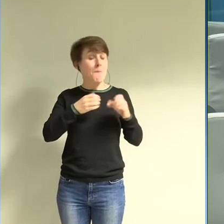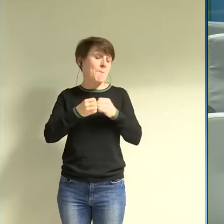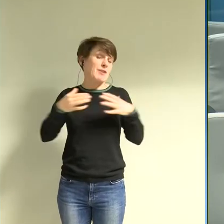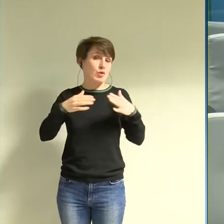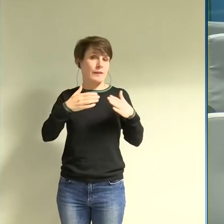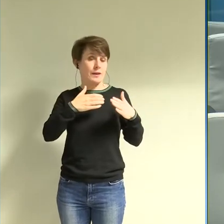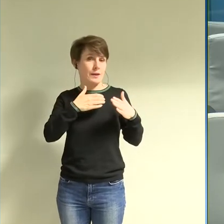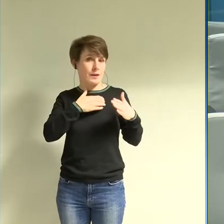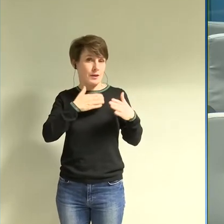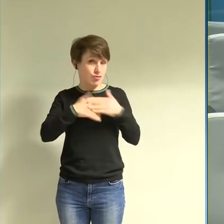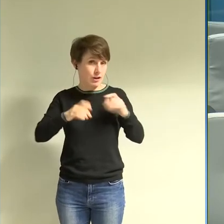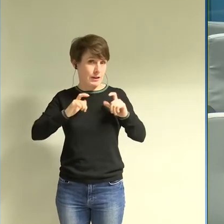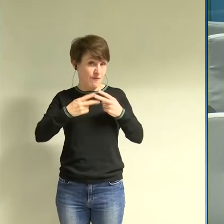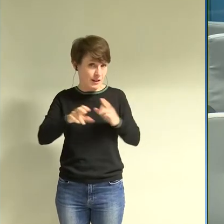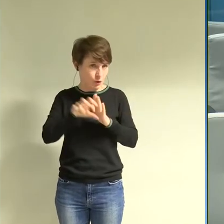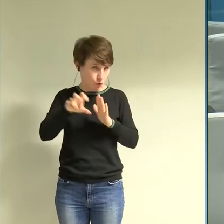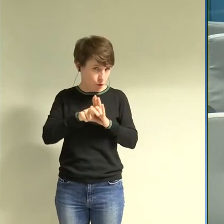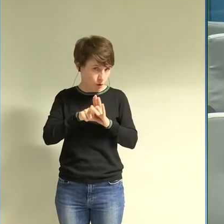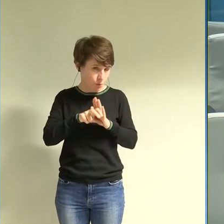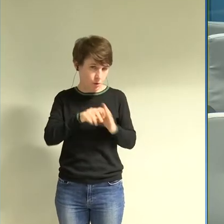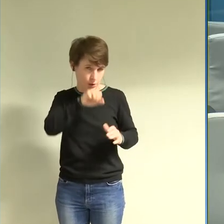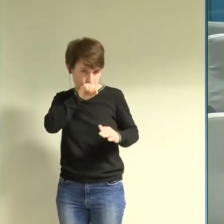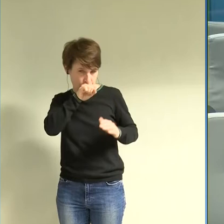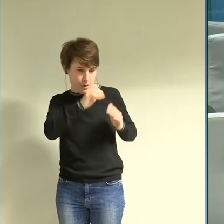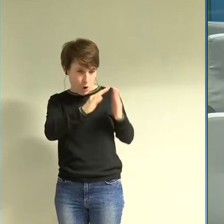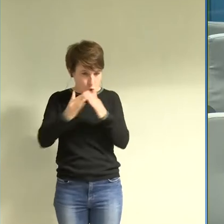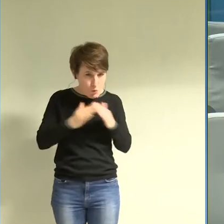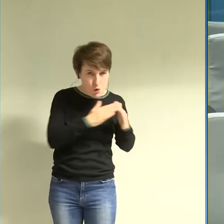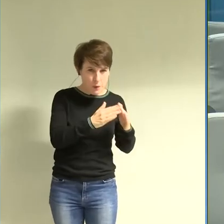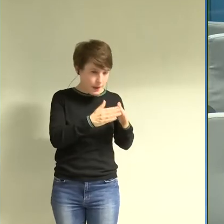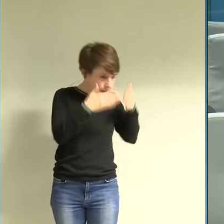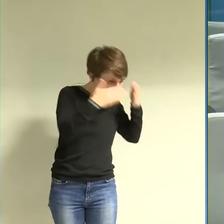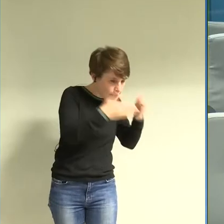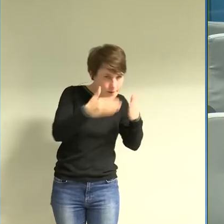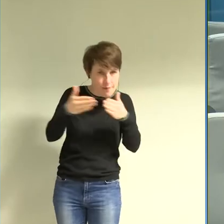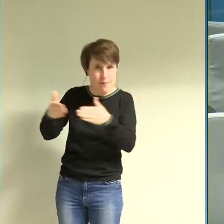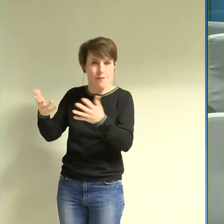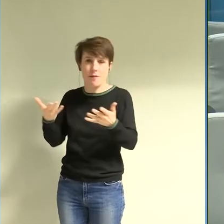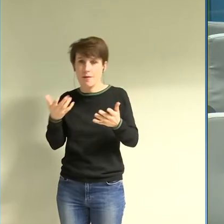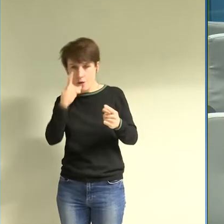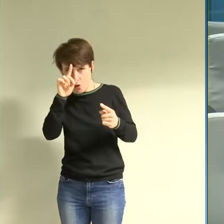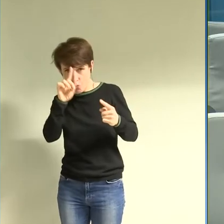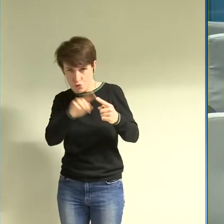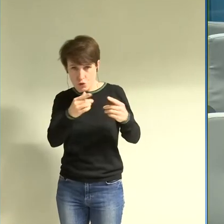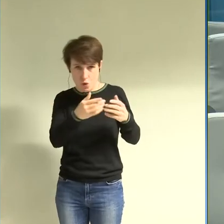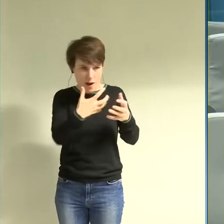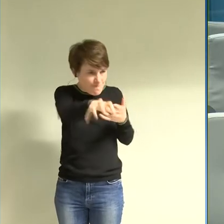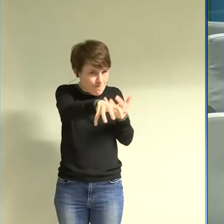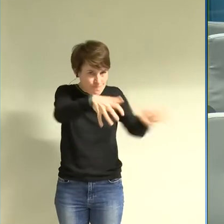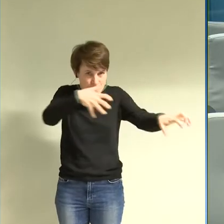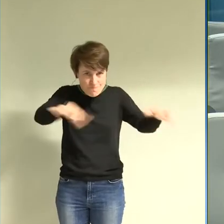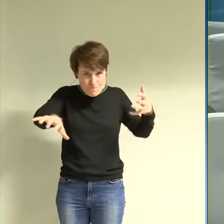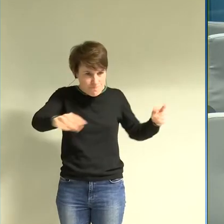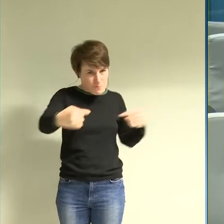politique communautariste qui s'appuie sur des segments de la société qui a pour objet de diviser la société